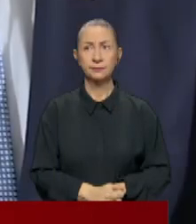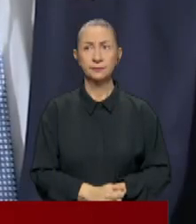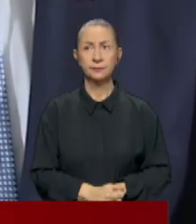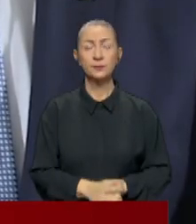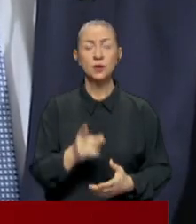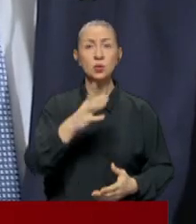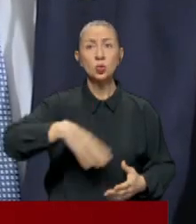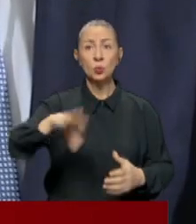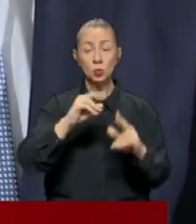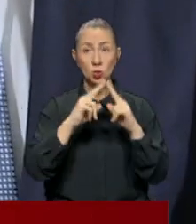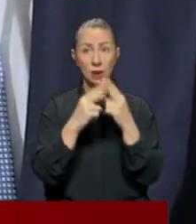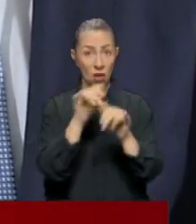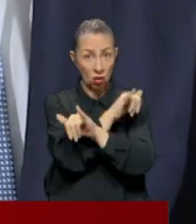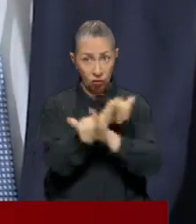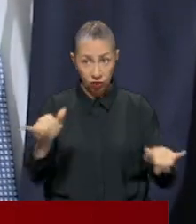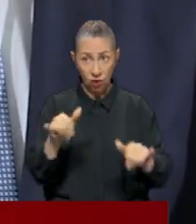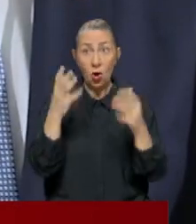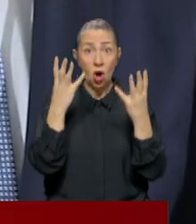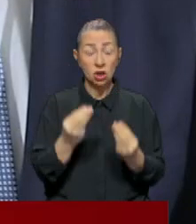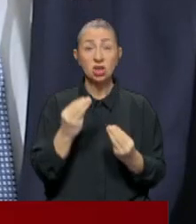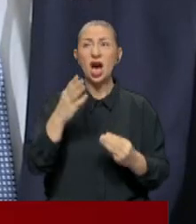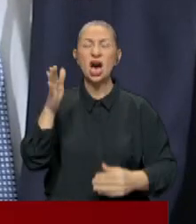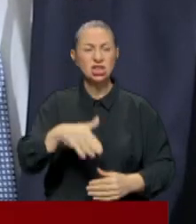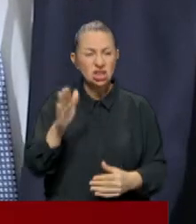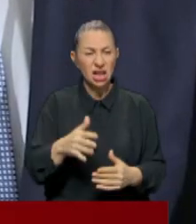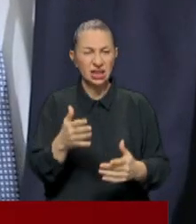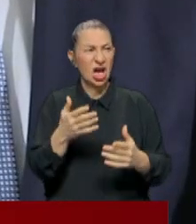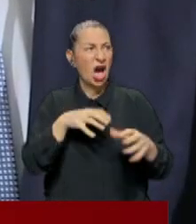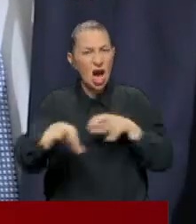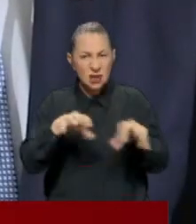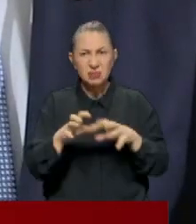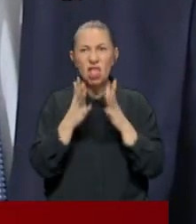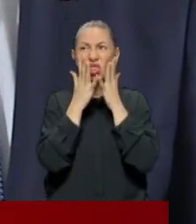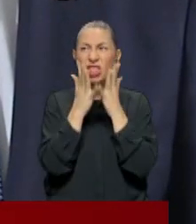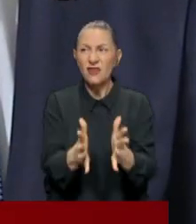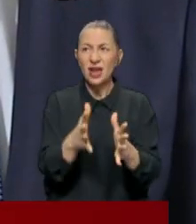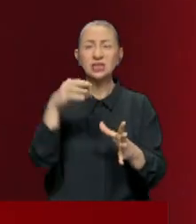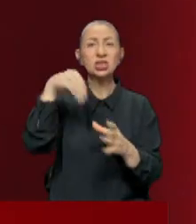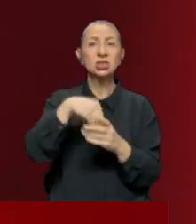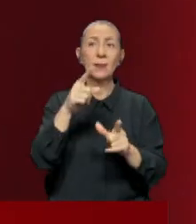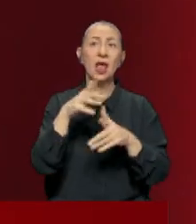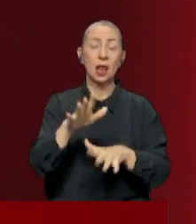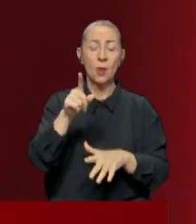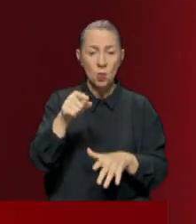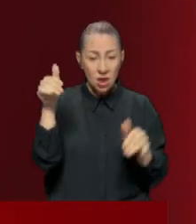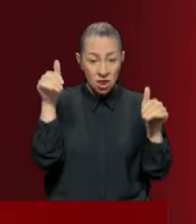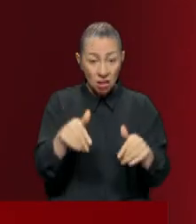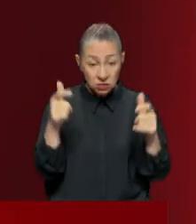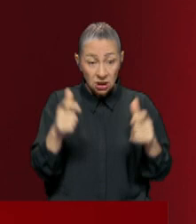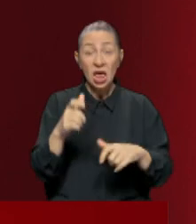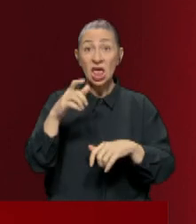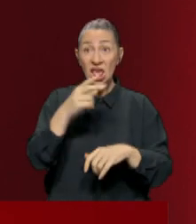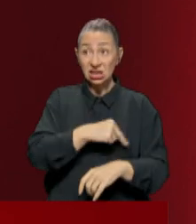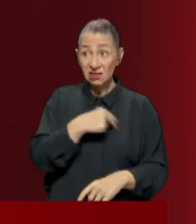Bu tüm dünyada aynı şekilde infial yaratacak aşağılık, ırkçı, nefret suçu içeren bir eylem. Bu geldiğimiz noktada